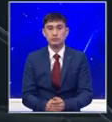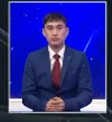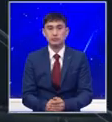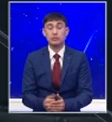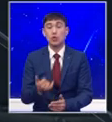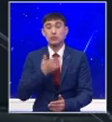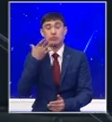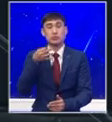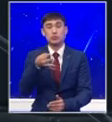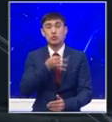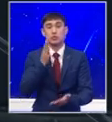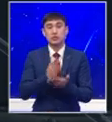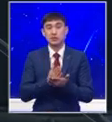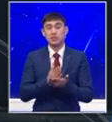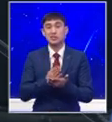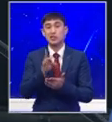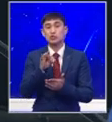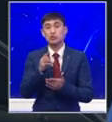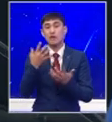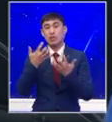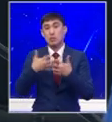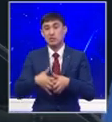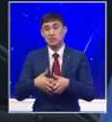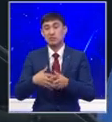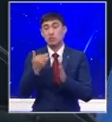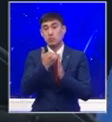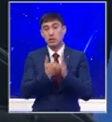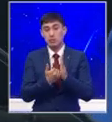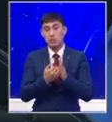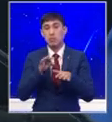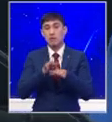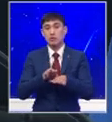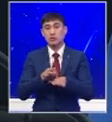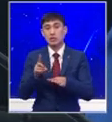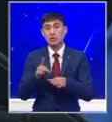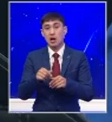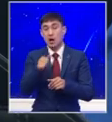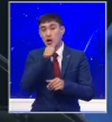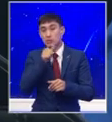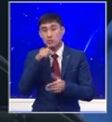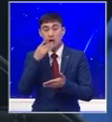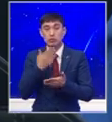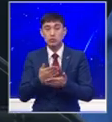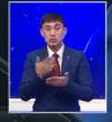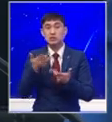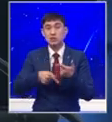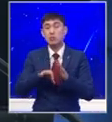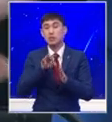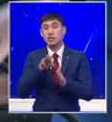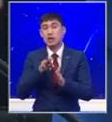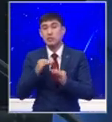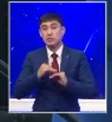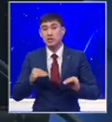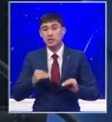У нас в Алматинской области действует ресурсная автоматизированная программа. Проводится анонимный опрос. И через это мы определяем, к чему склонны